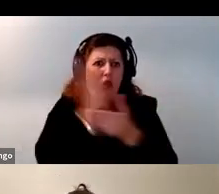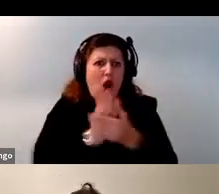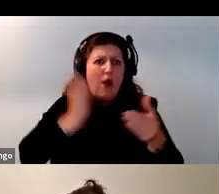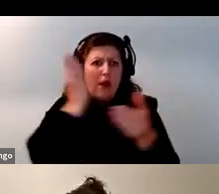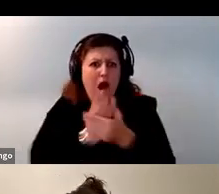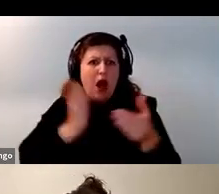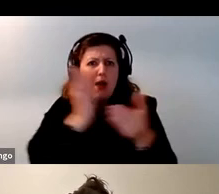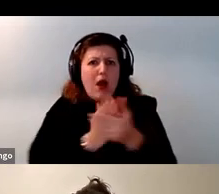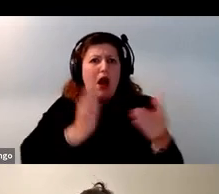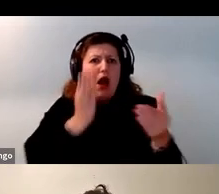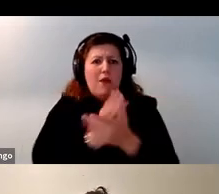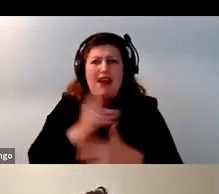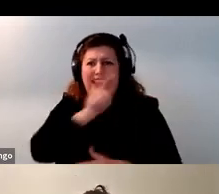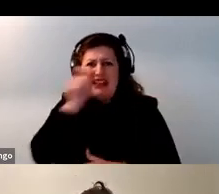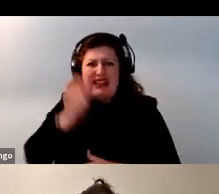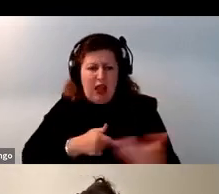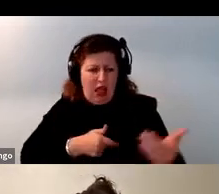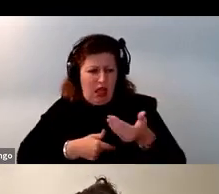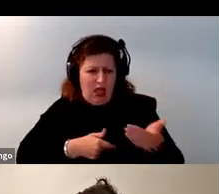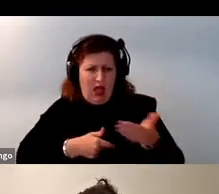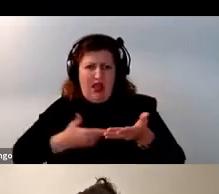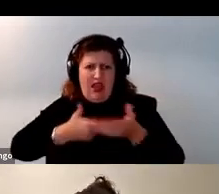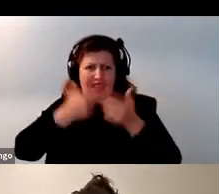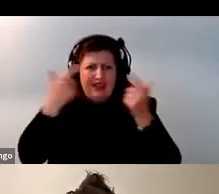non erano molto abituati, l'abbiamo dovuti